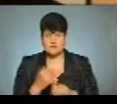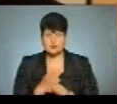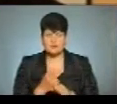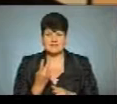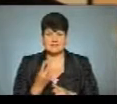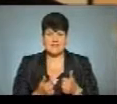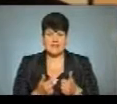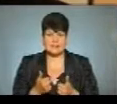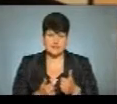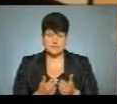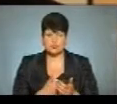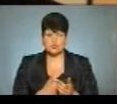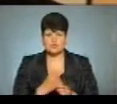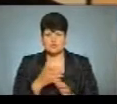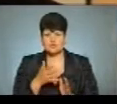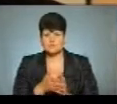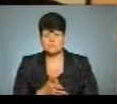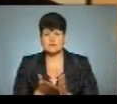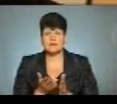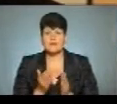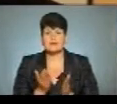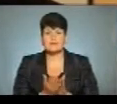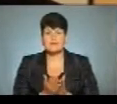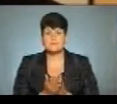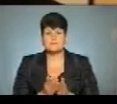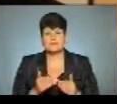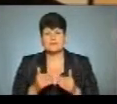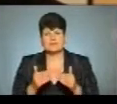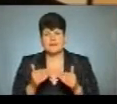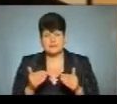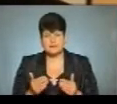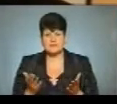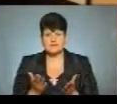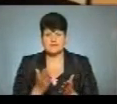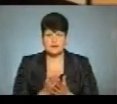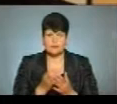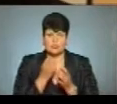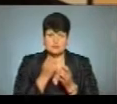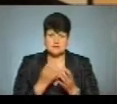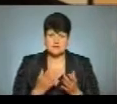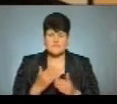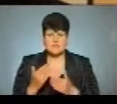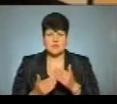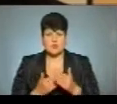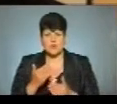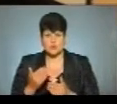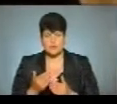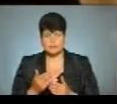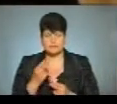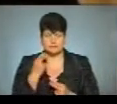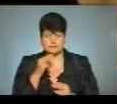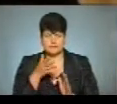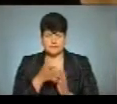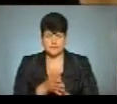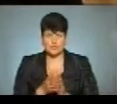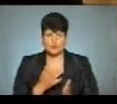два рейтинги. І тепер ми хочемо зрозуміти, яка є тенденція, так, та які, власне, є якісь позитивні кроки для підвищення прозорості. Власне,